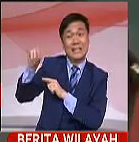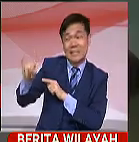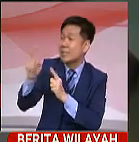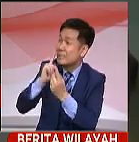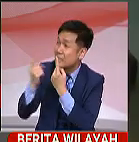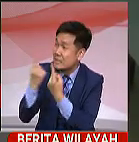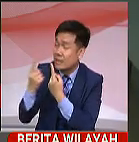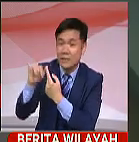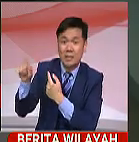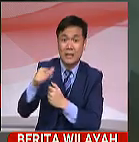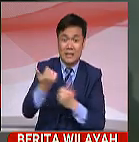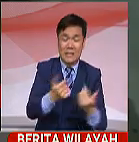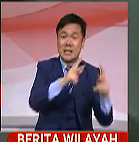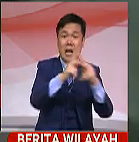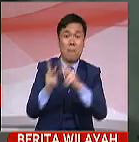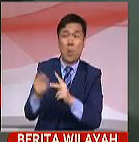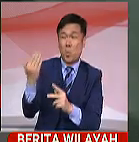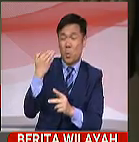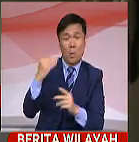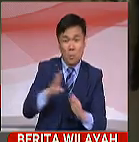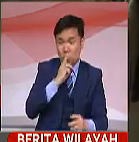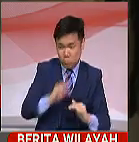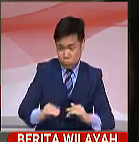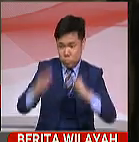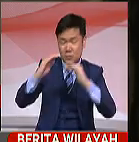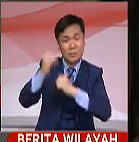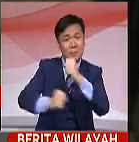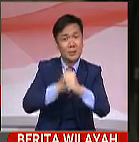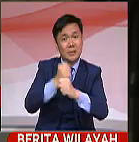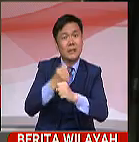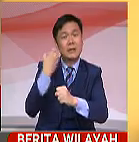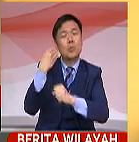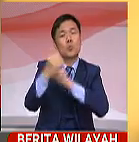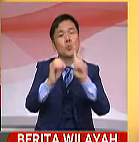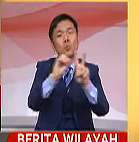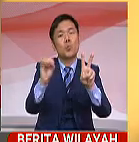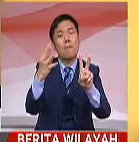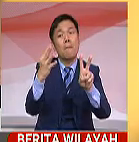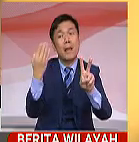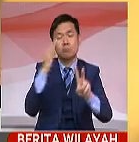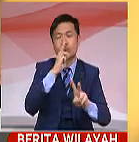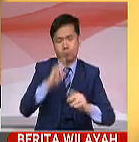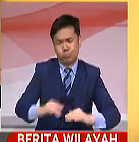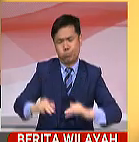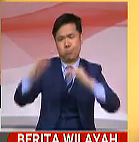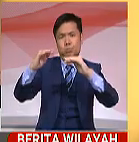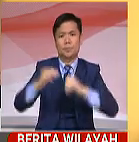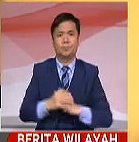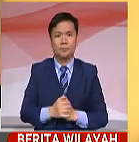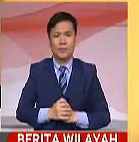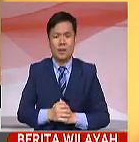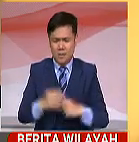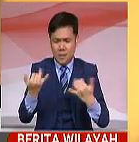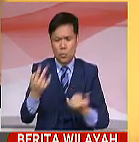terakhir kampung Sungai Maung Tengah dilanda banjir adalah pada tahun 2014. Macam tahun Tok Tek Nang dah.